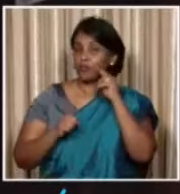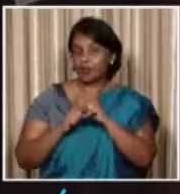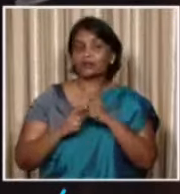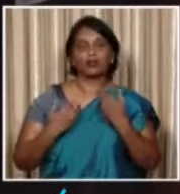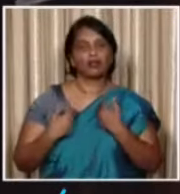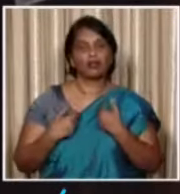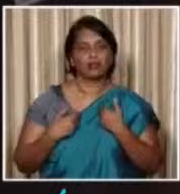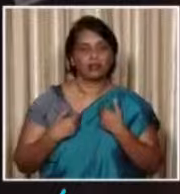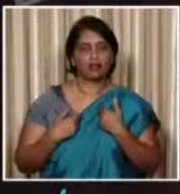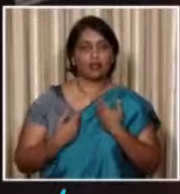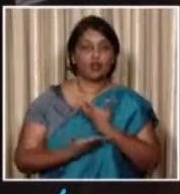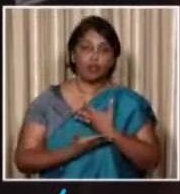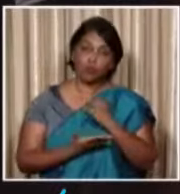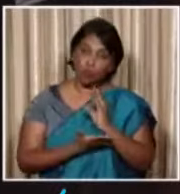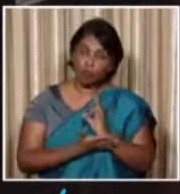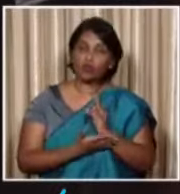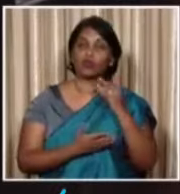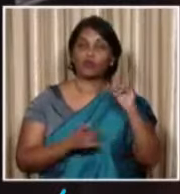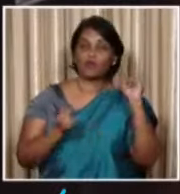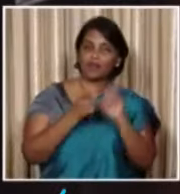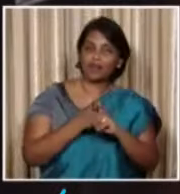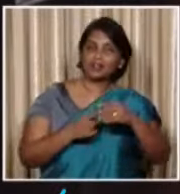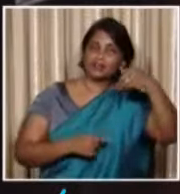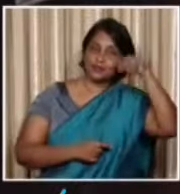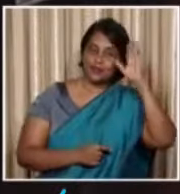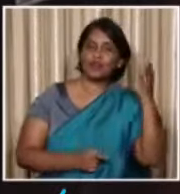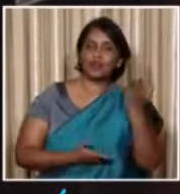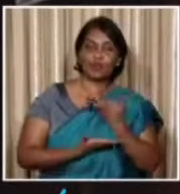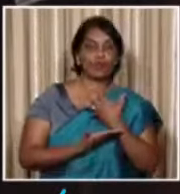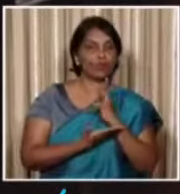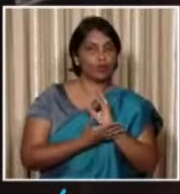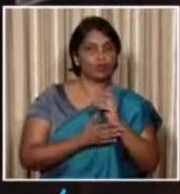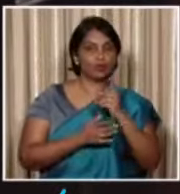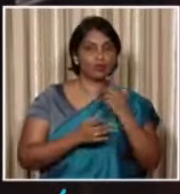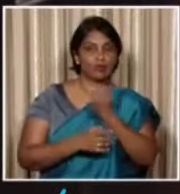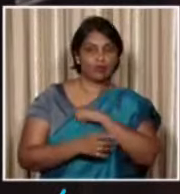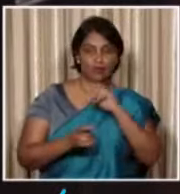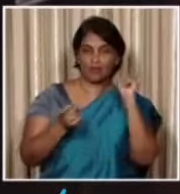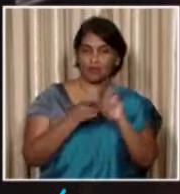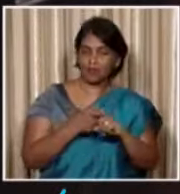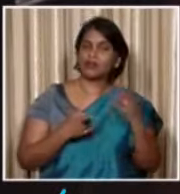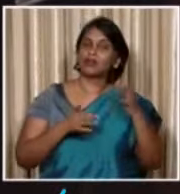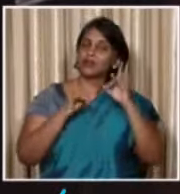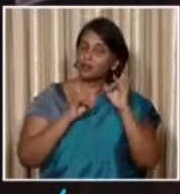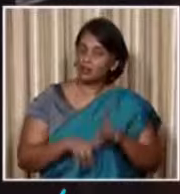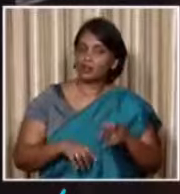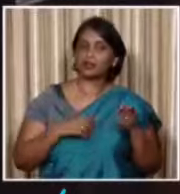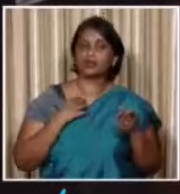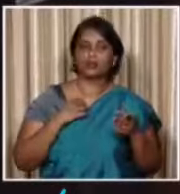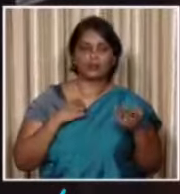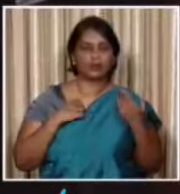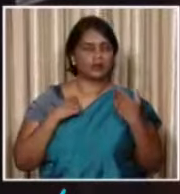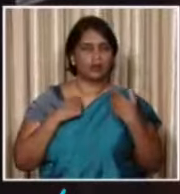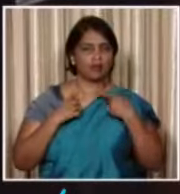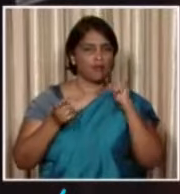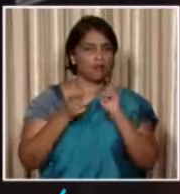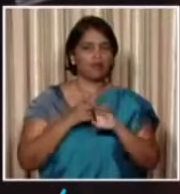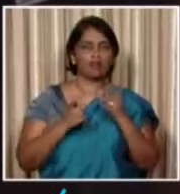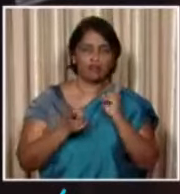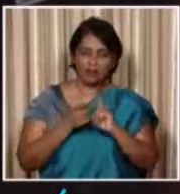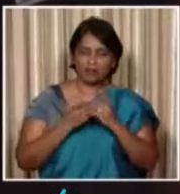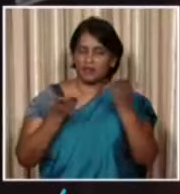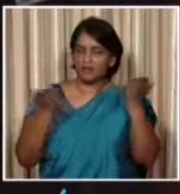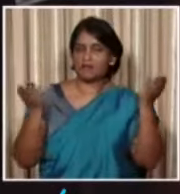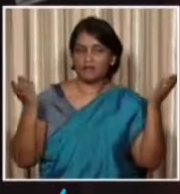අපිට මොනවද? බුදුහාමුදුරන්ට දේව්දත්තය හිටියා. බුදුහාමුදුරන්ට දේව්දත්තය හිටියා. ඉතින් ඒ වගේ අපිට හතුරු නැත්තේ නෑ හතුරු